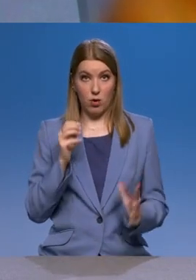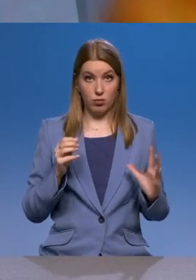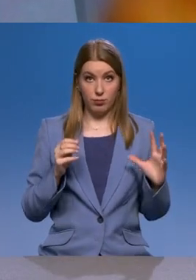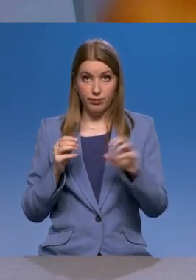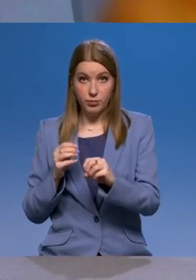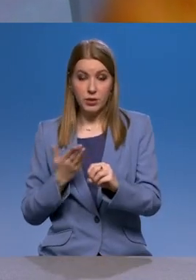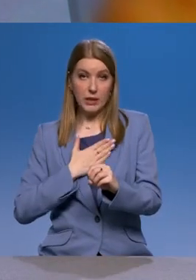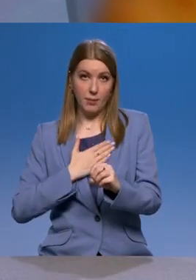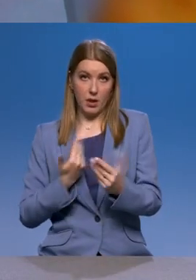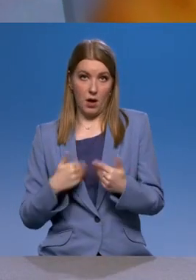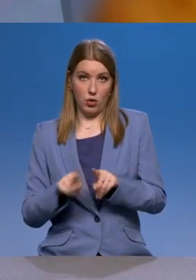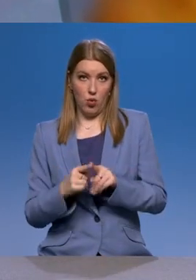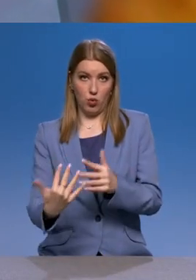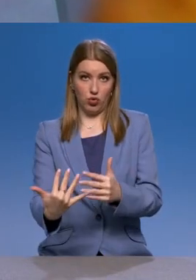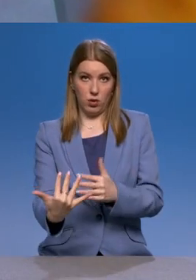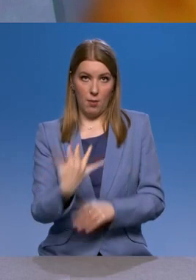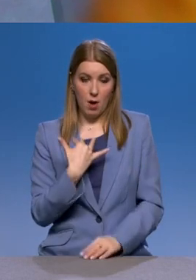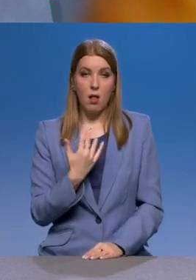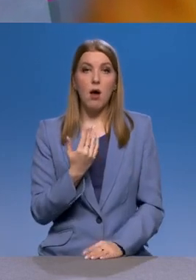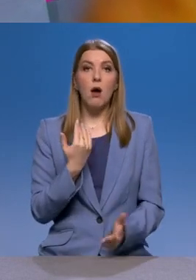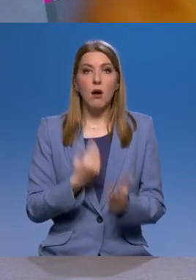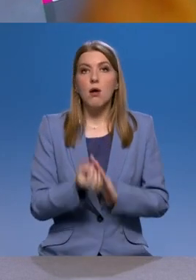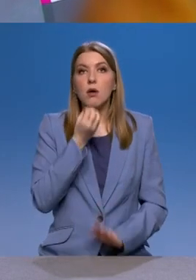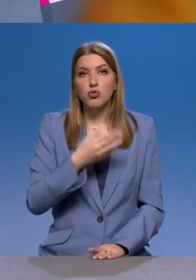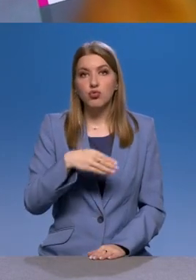меня. Хорошо, муж вовремя